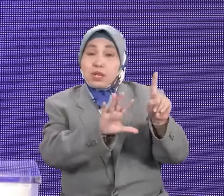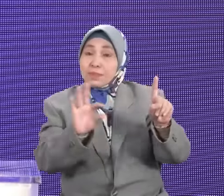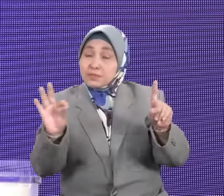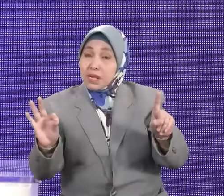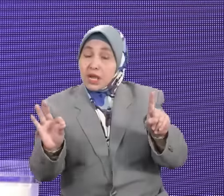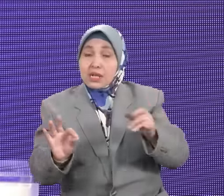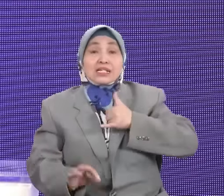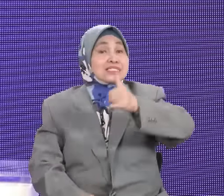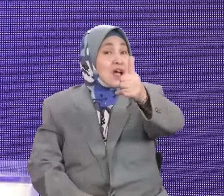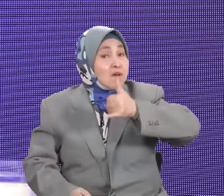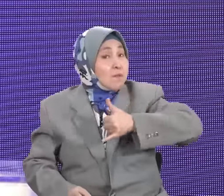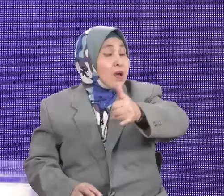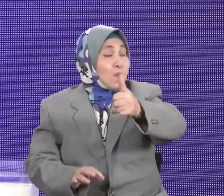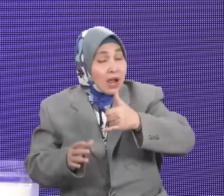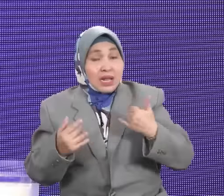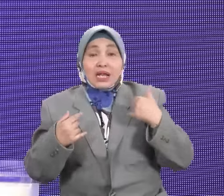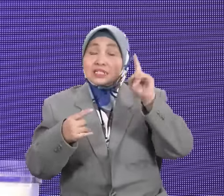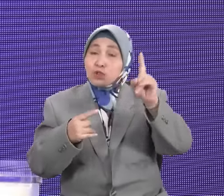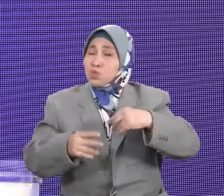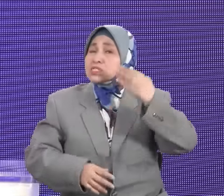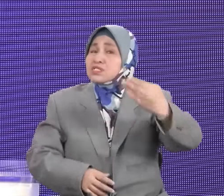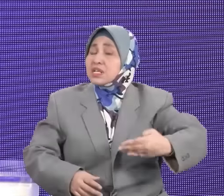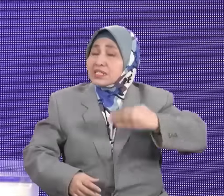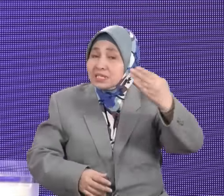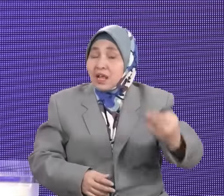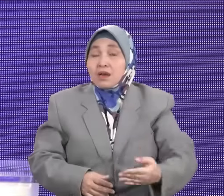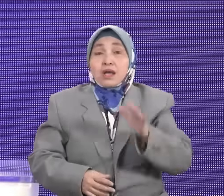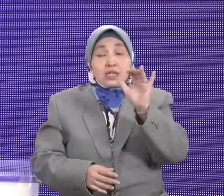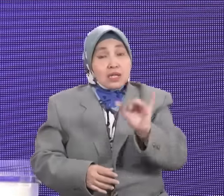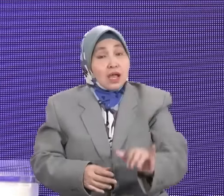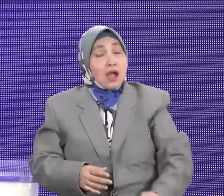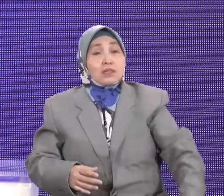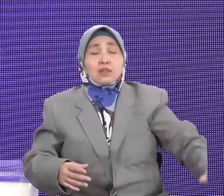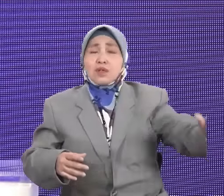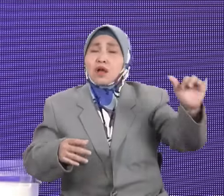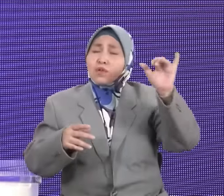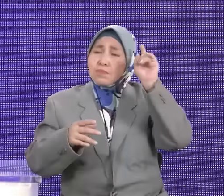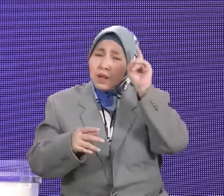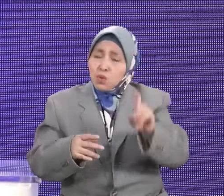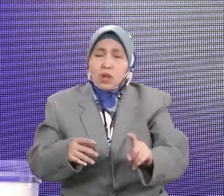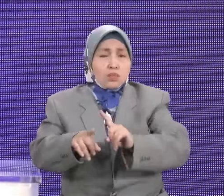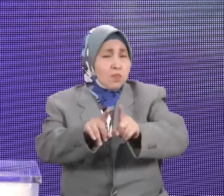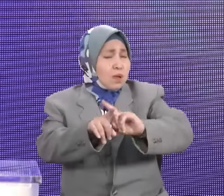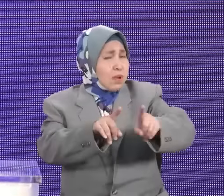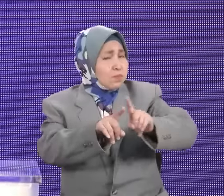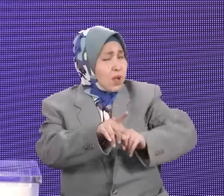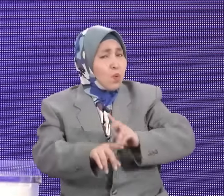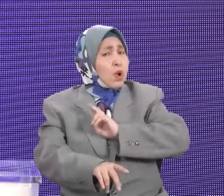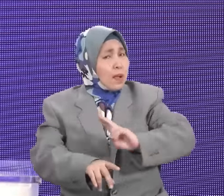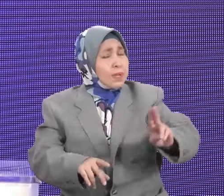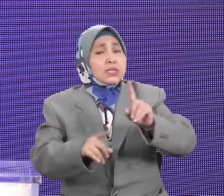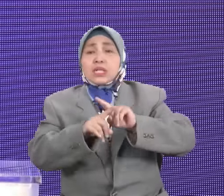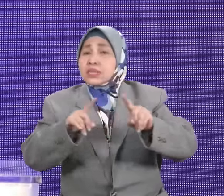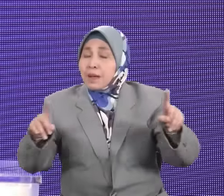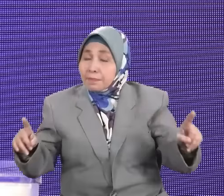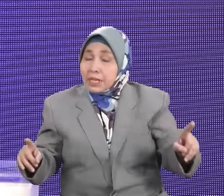sofa Wal Marwah ini adalah satu sejarah yang yang didahulukan oleh berbagai kumpulan agama tetapi